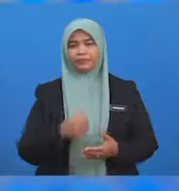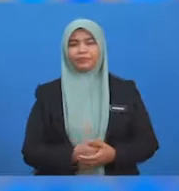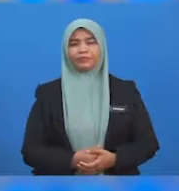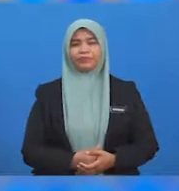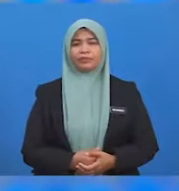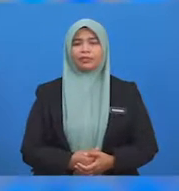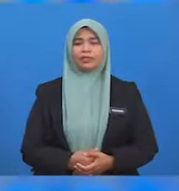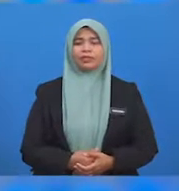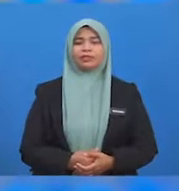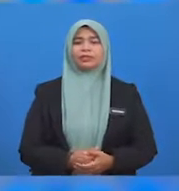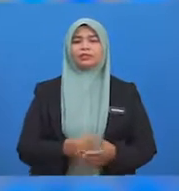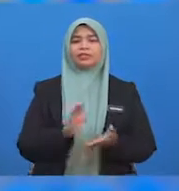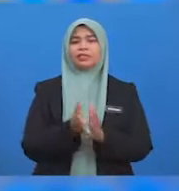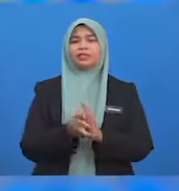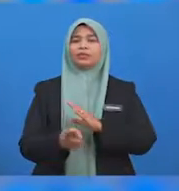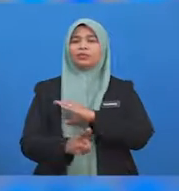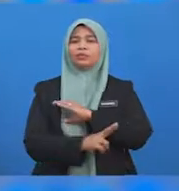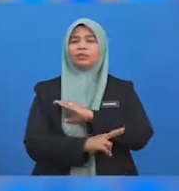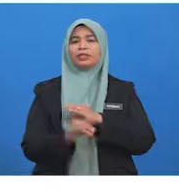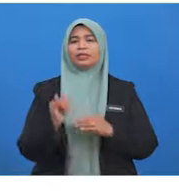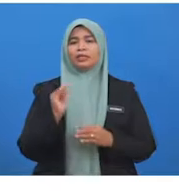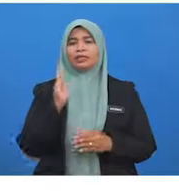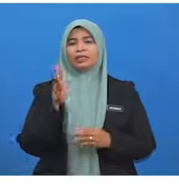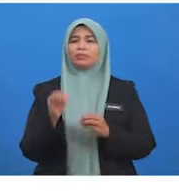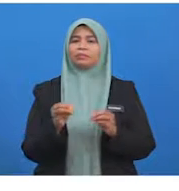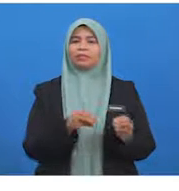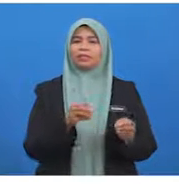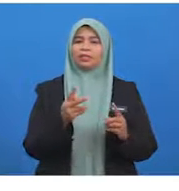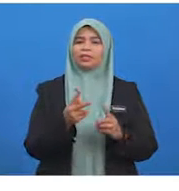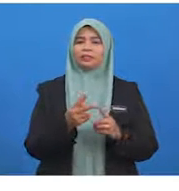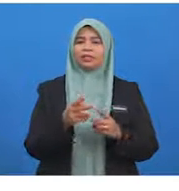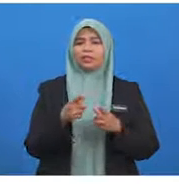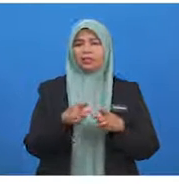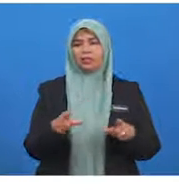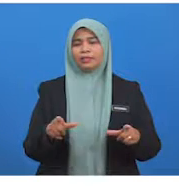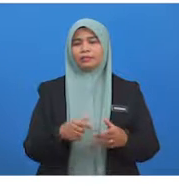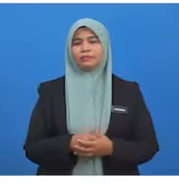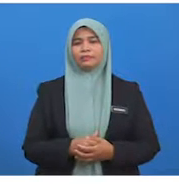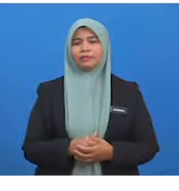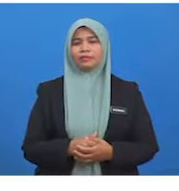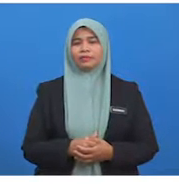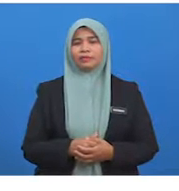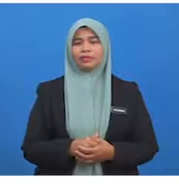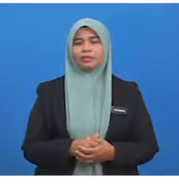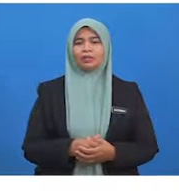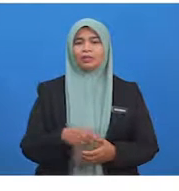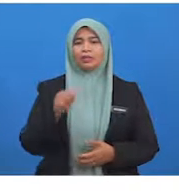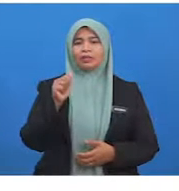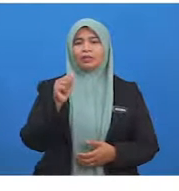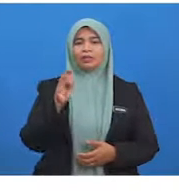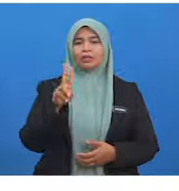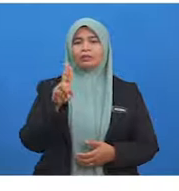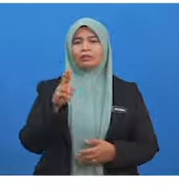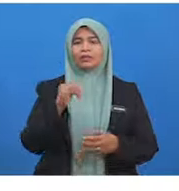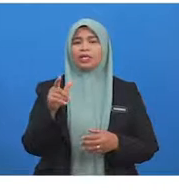beralih kepada hukuman lain seperti takzir. Contoh situasi kedua pula. Abu ialah